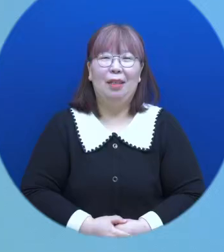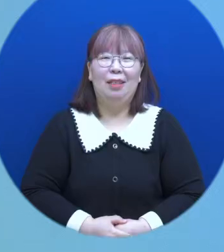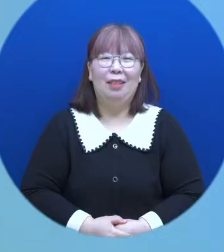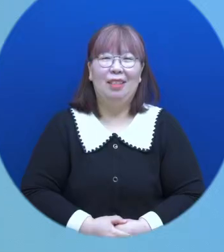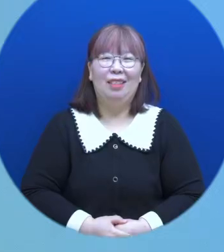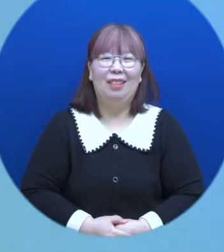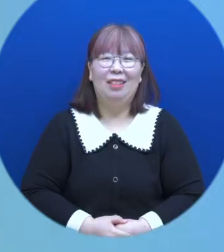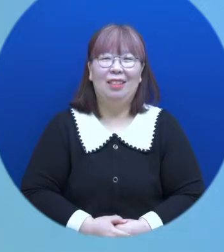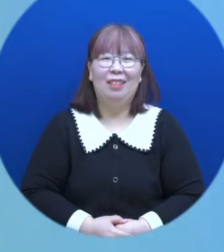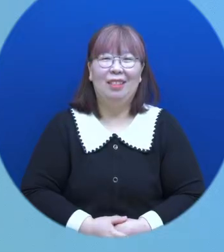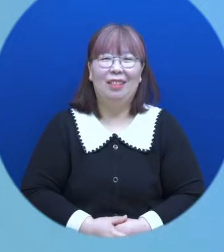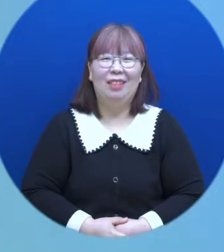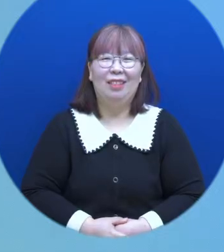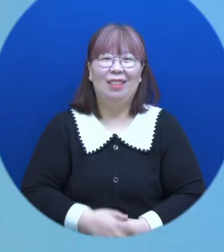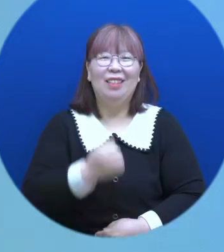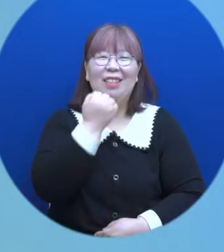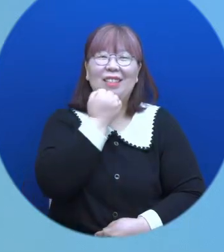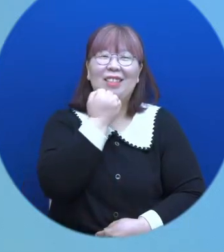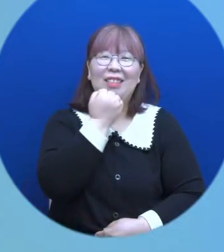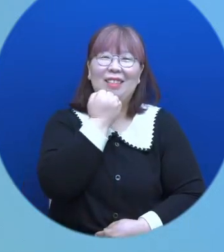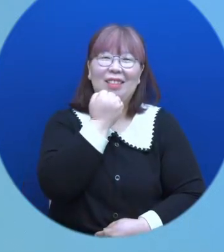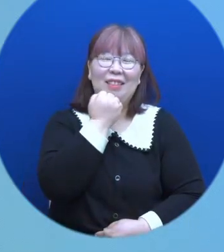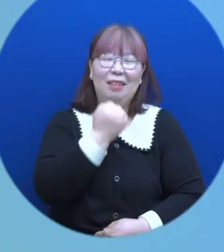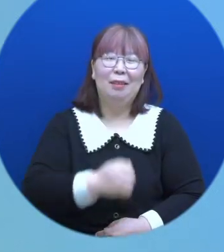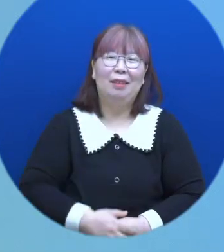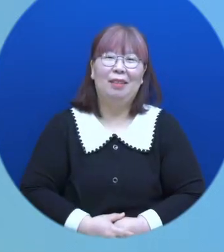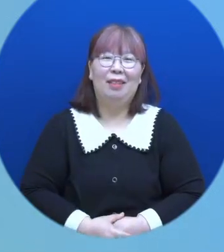웃으라고 얘기를 한 거예요.